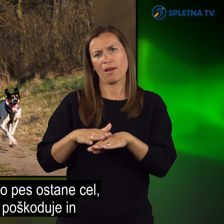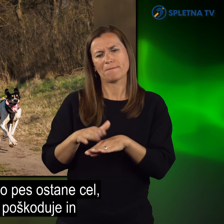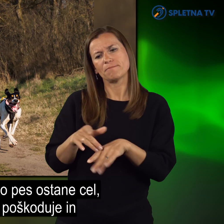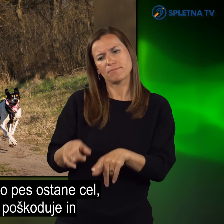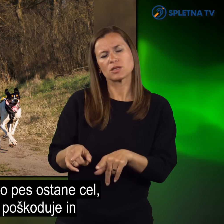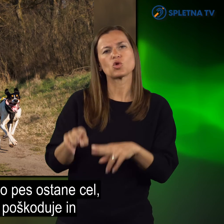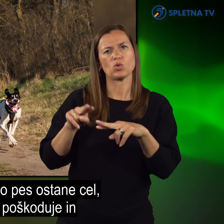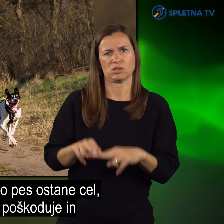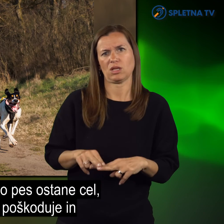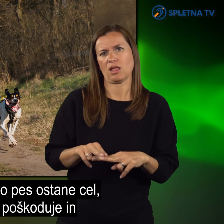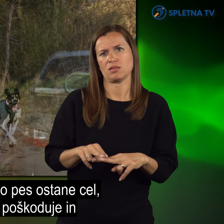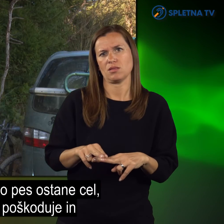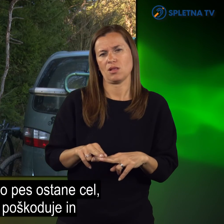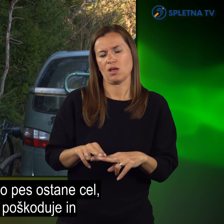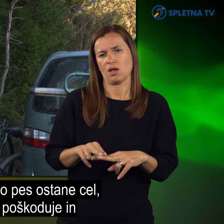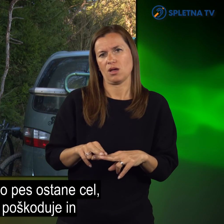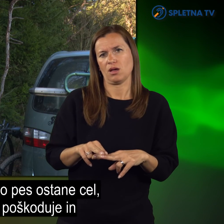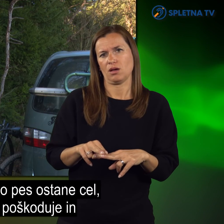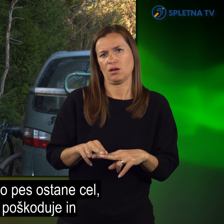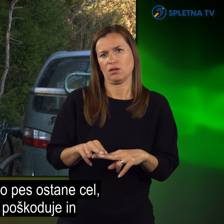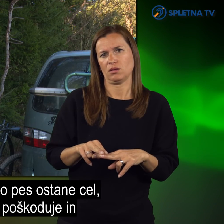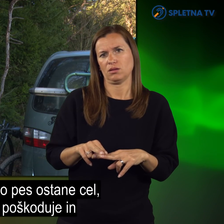bistvu pes ostane,